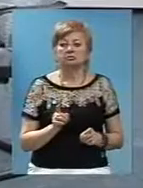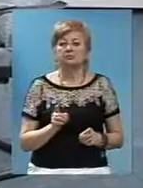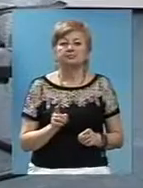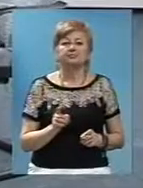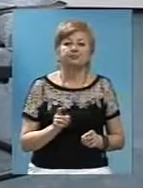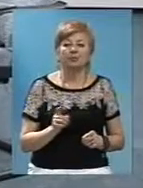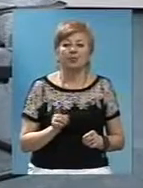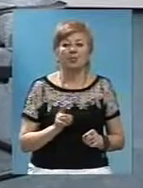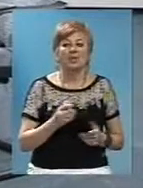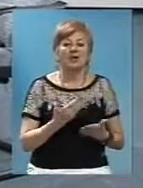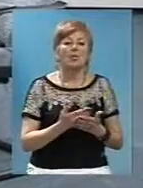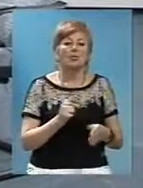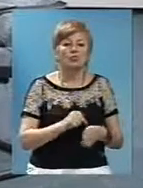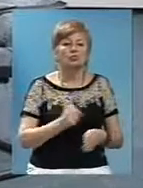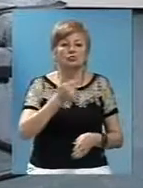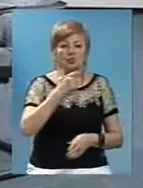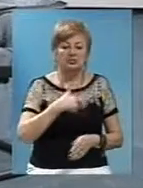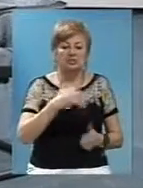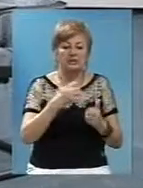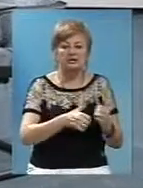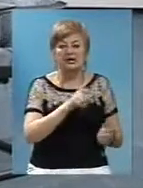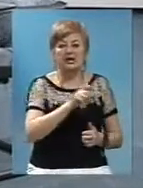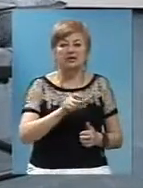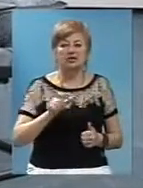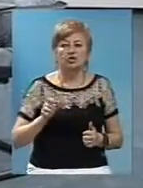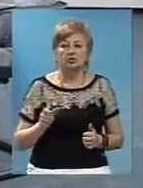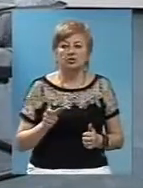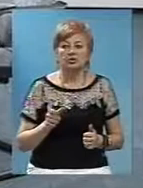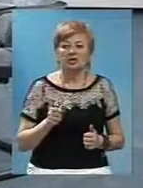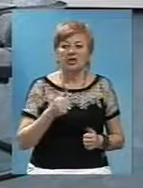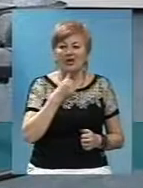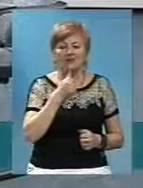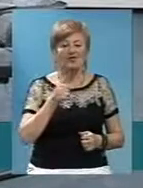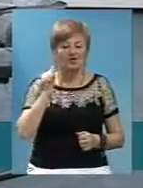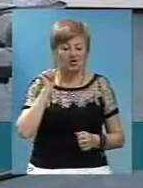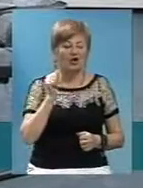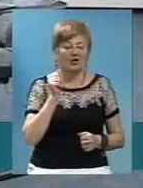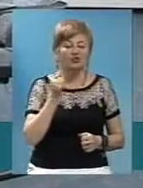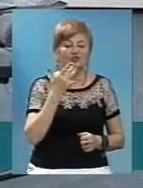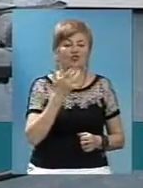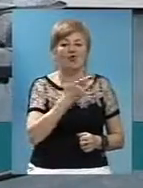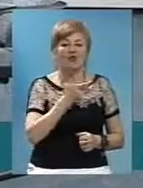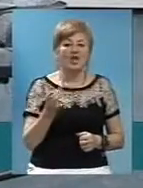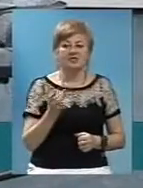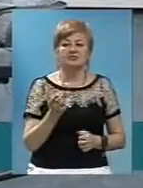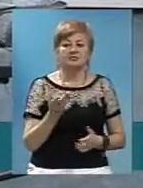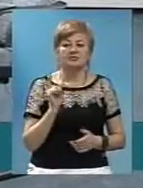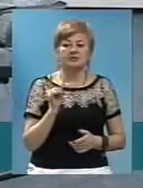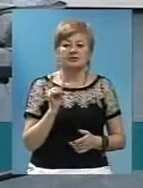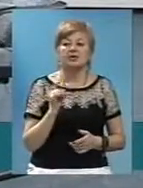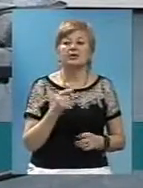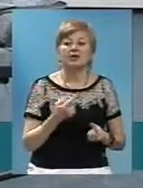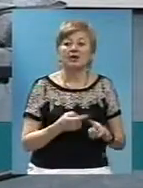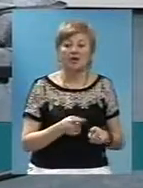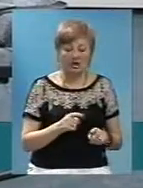Гузар відчував себе серед людей ще вчорашнього радянського гатунку достатньо напружено. Це